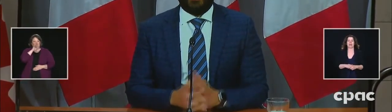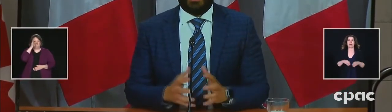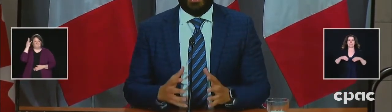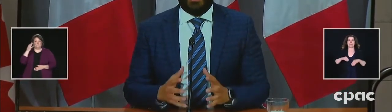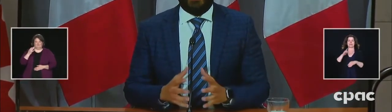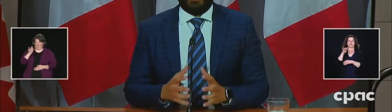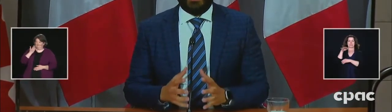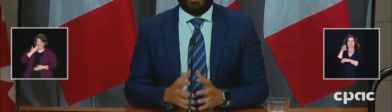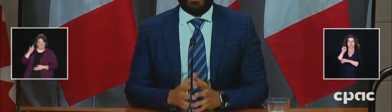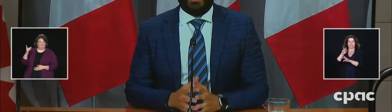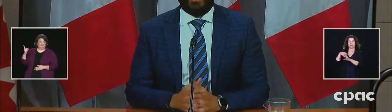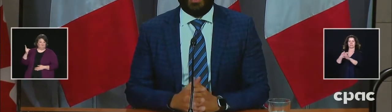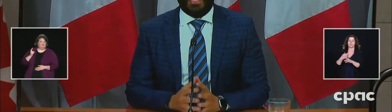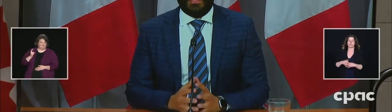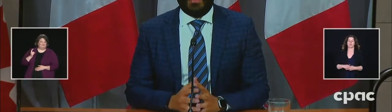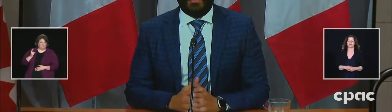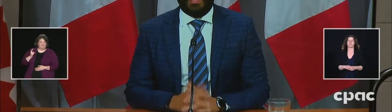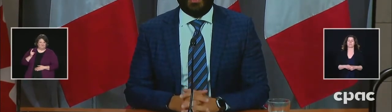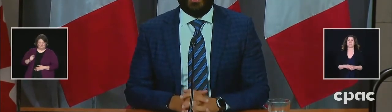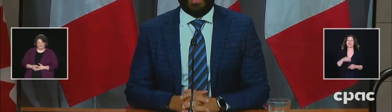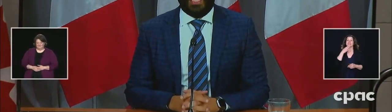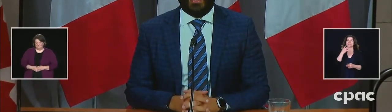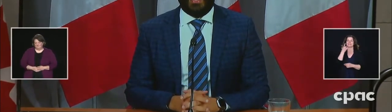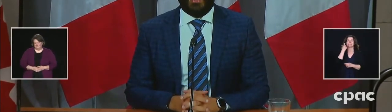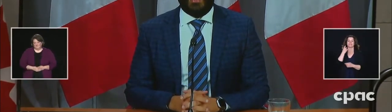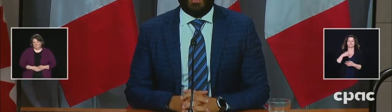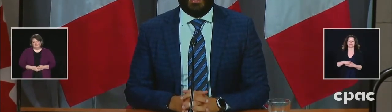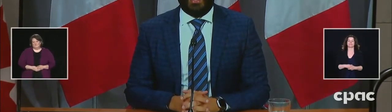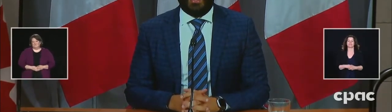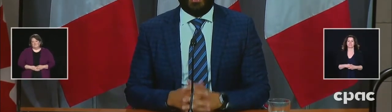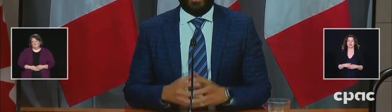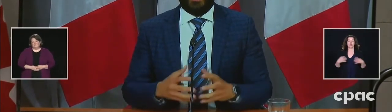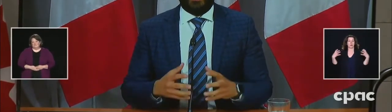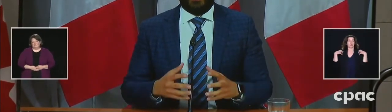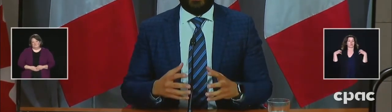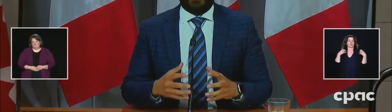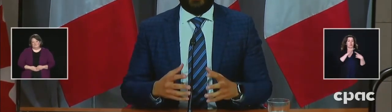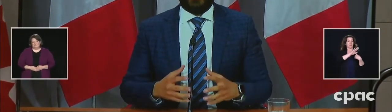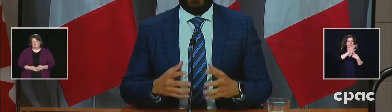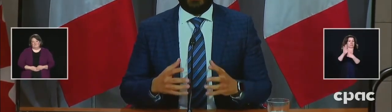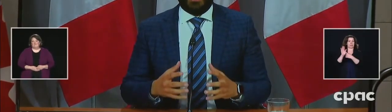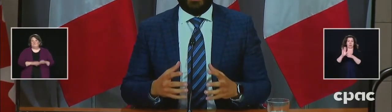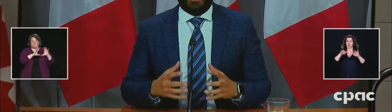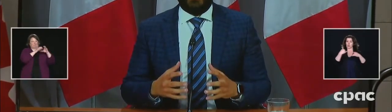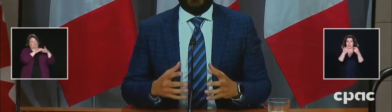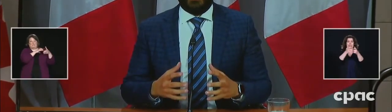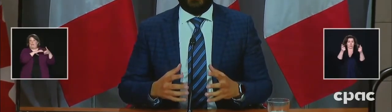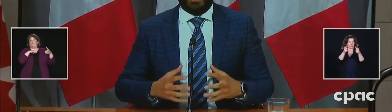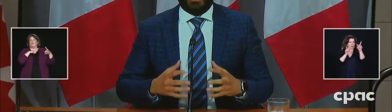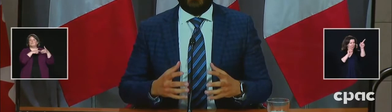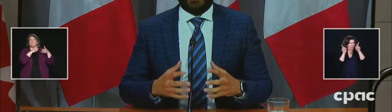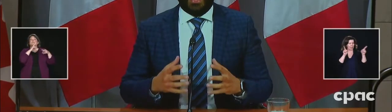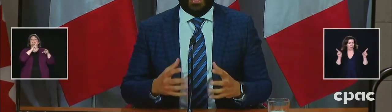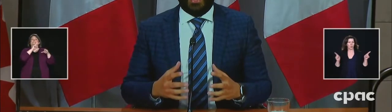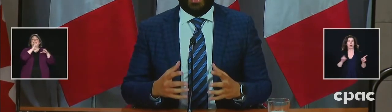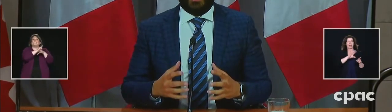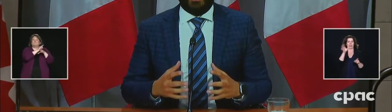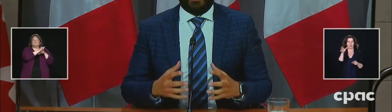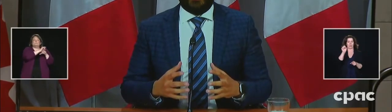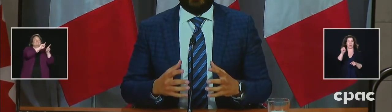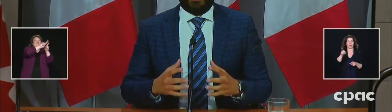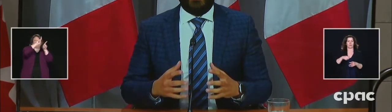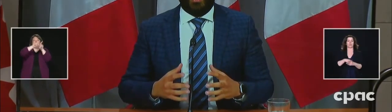Le conseil représente toutes les industries partout au Canada. Et notre objectif est très